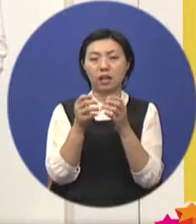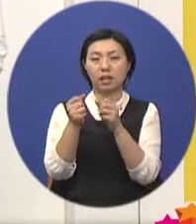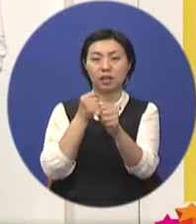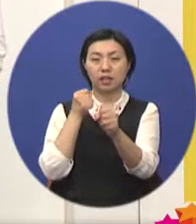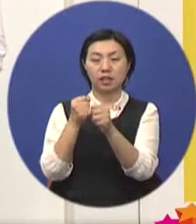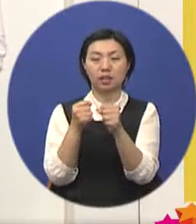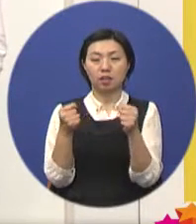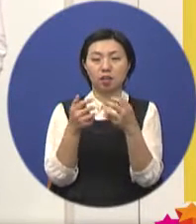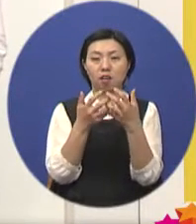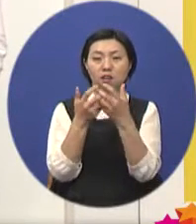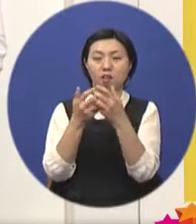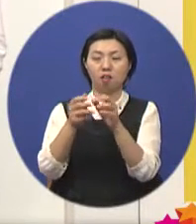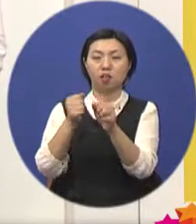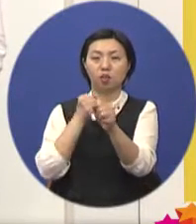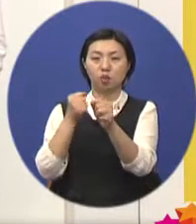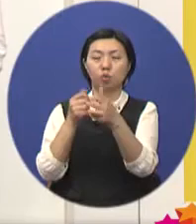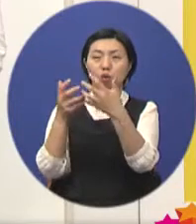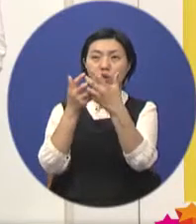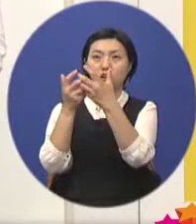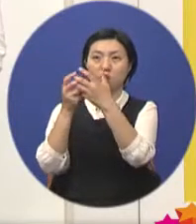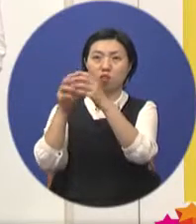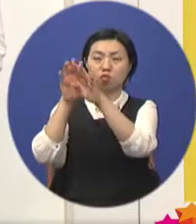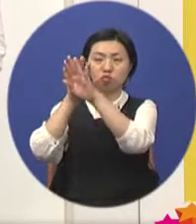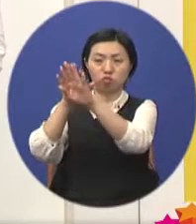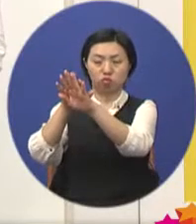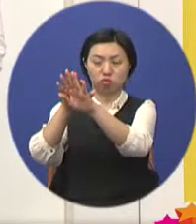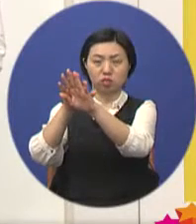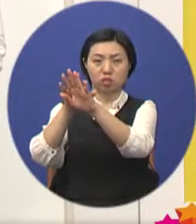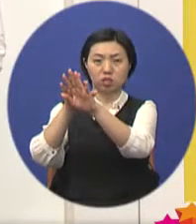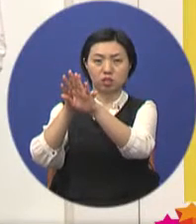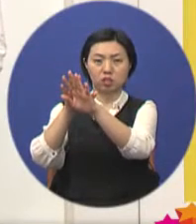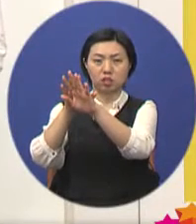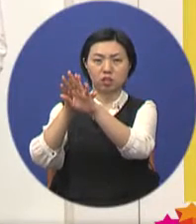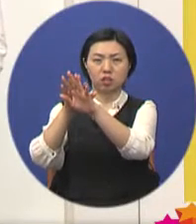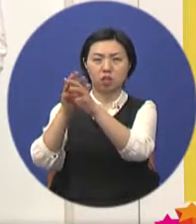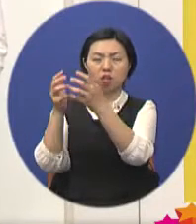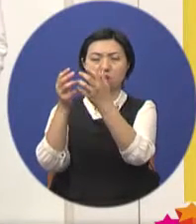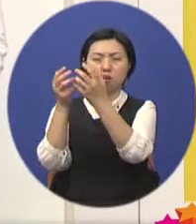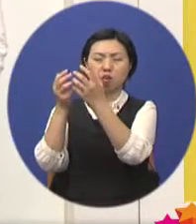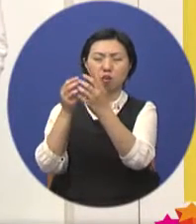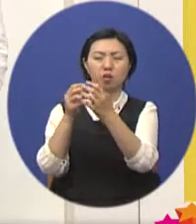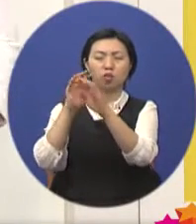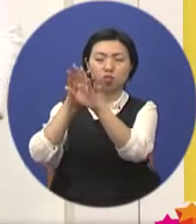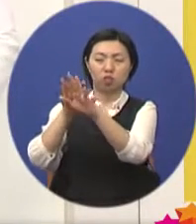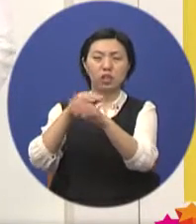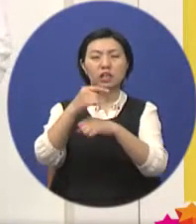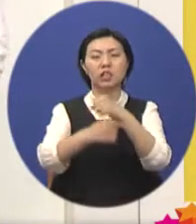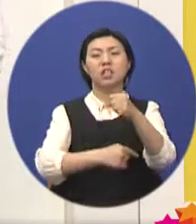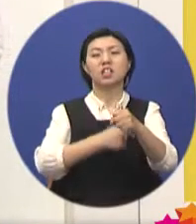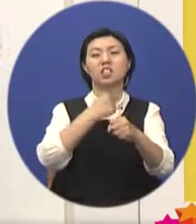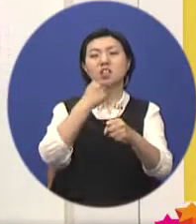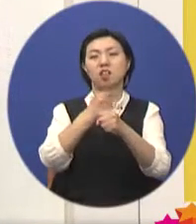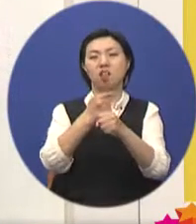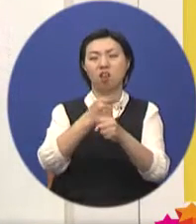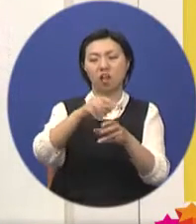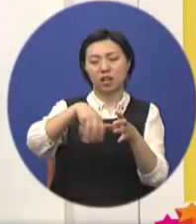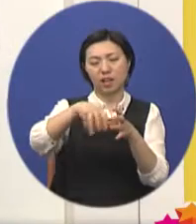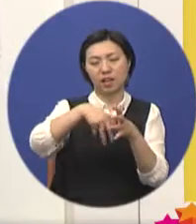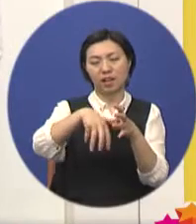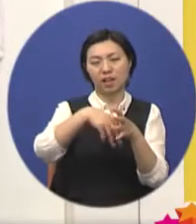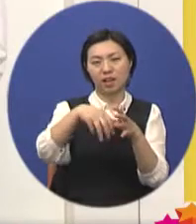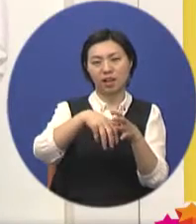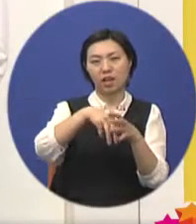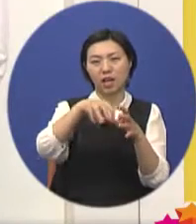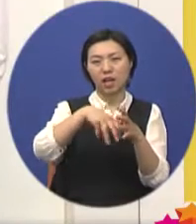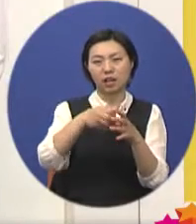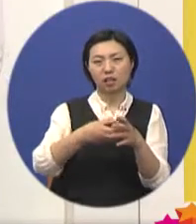그 저장고에다 얼려가지고 김치 네. 냉장고 같은 데다가 네. 얼고도 딱 1년 내내 드셔도 돼요. 갈아서. 아 네. 그렇구나. 예. 그러면은 그게